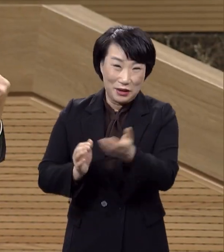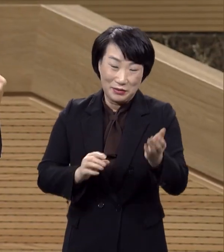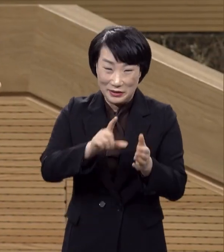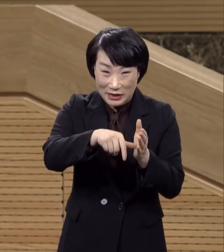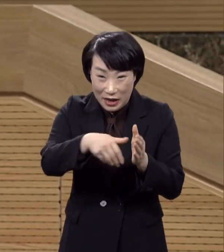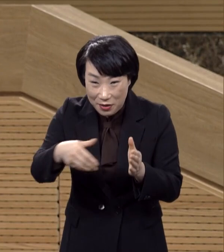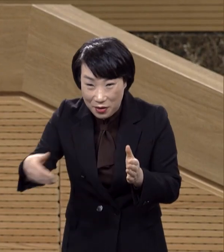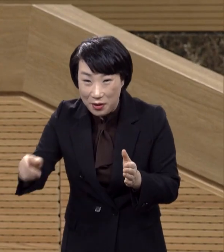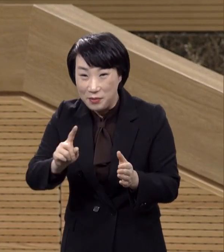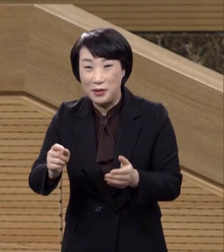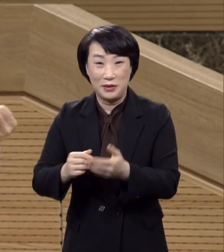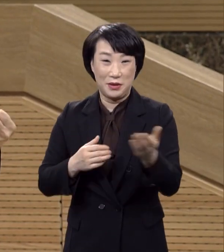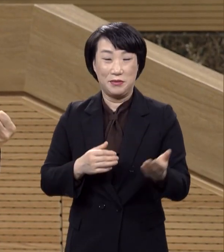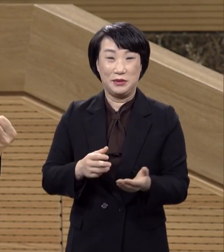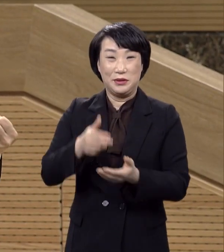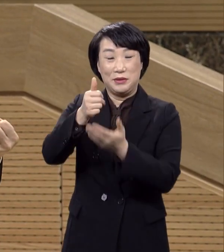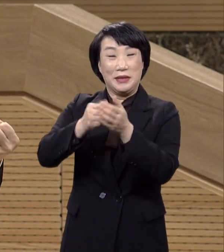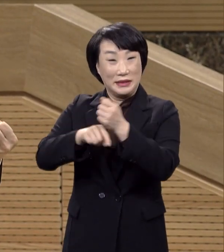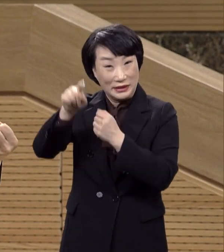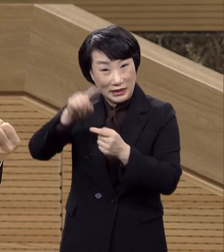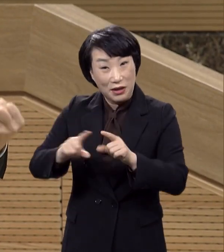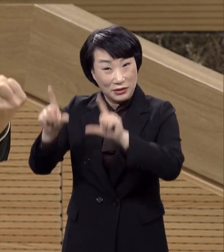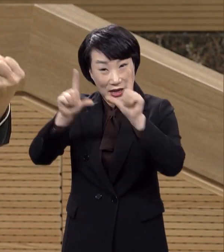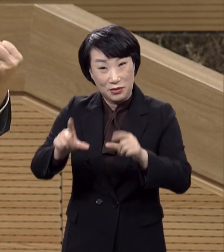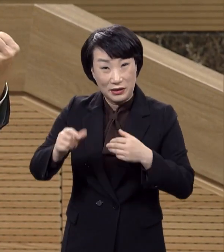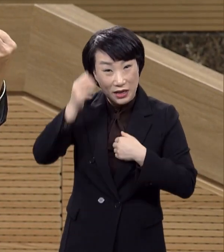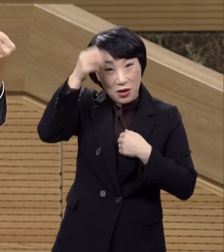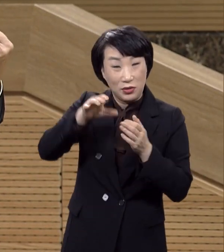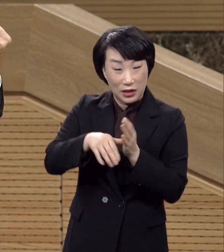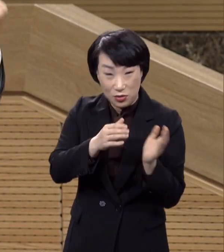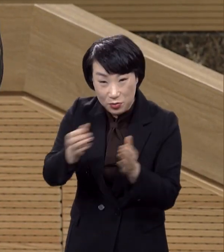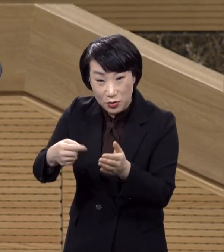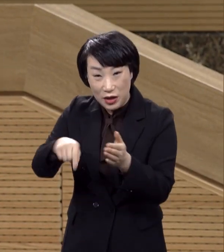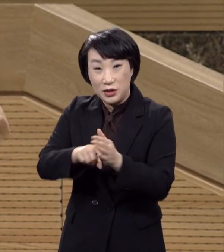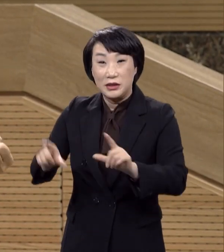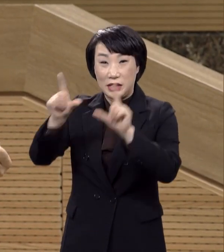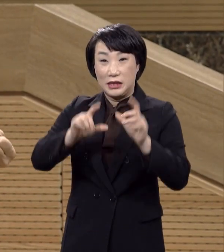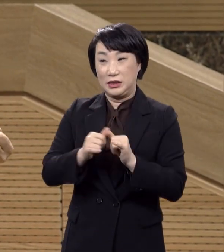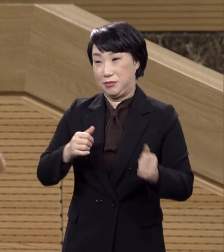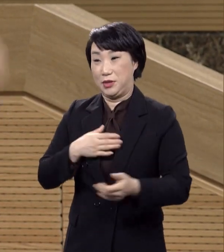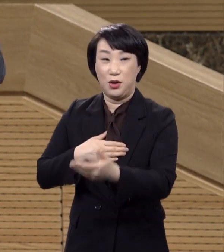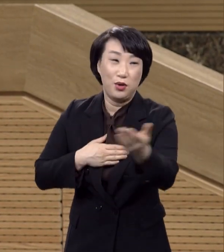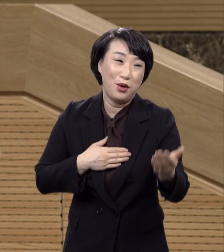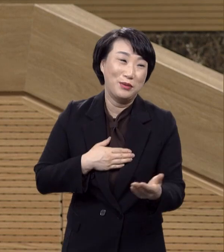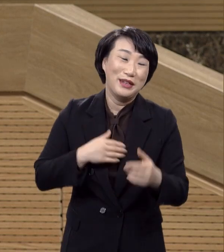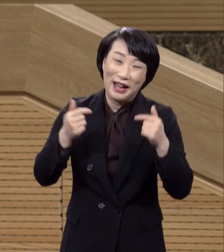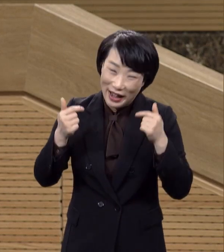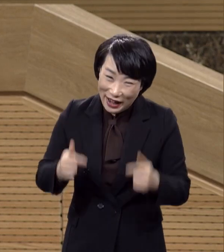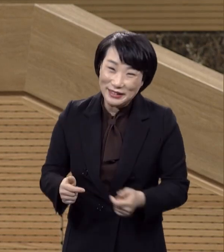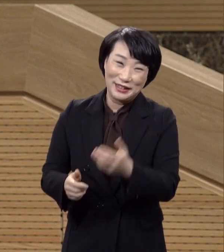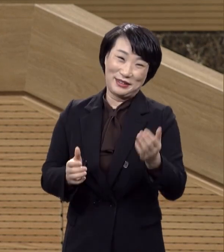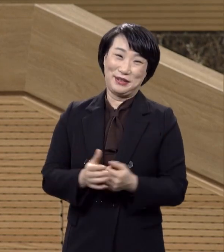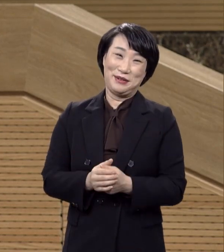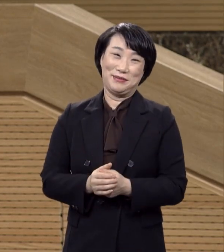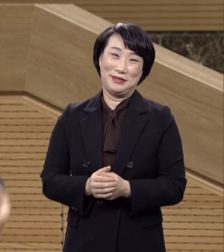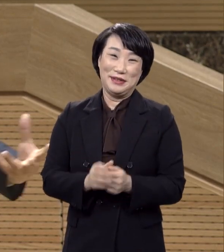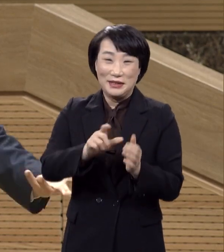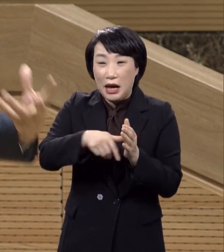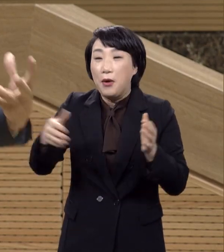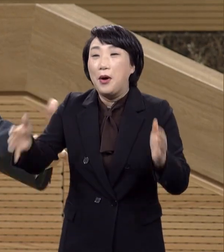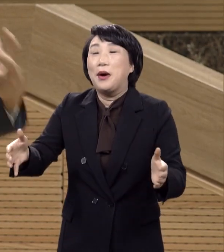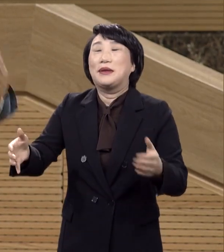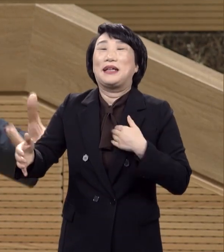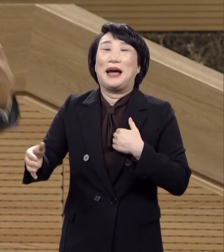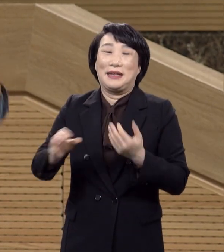세월은 정말로 주님의 뜻대로 살고 내 영혼의 때를 위해서 사는 자들은 언제든지 이 세월은